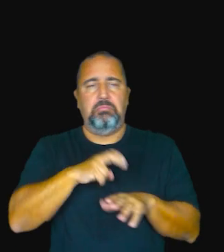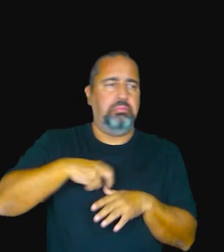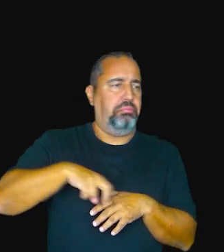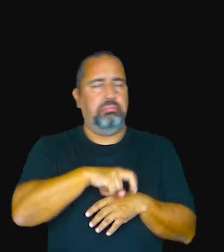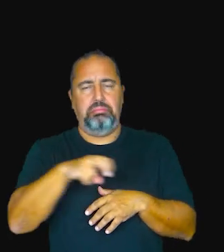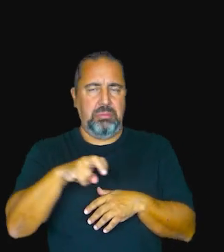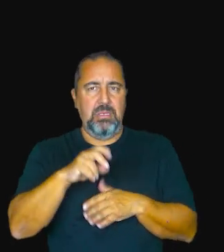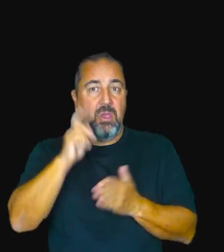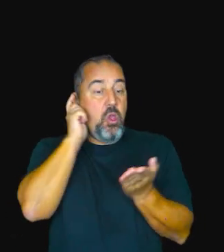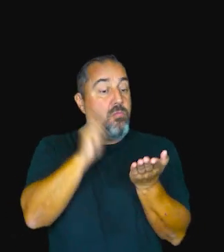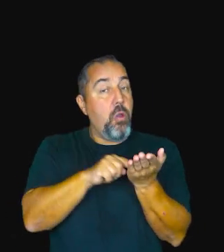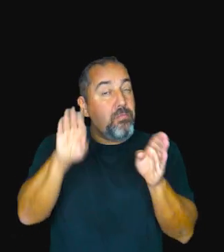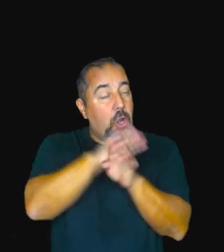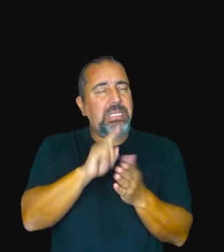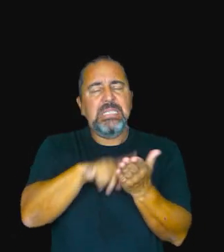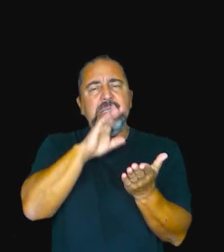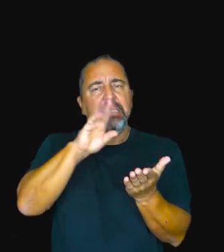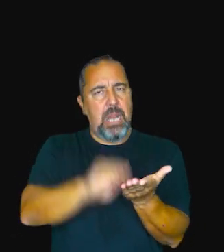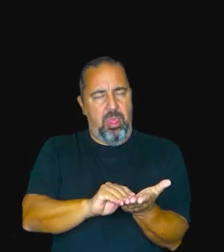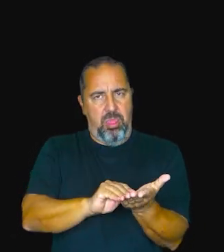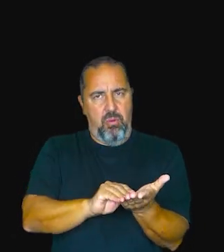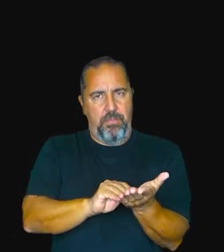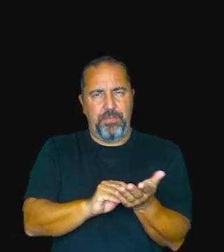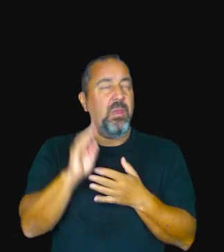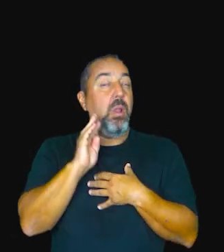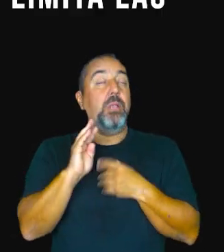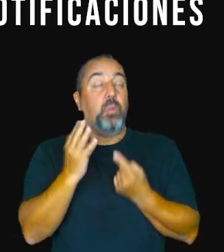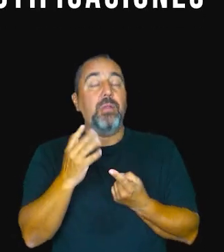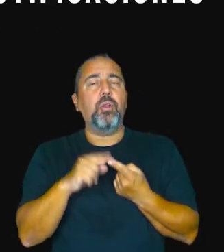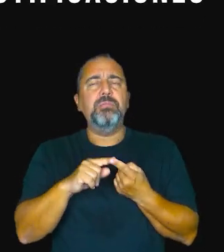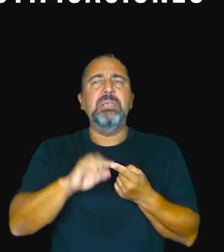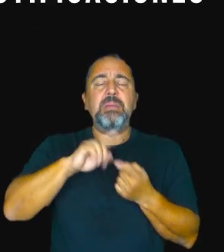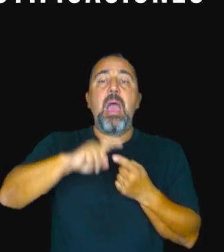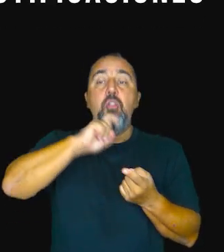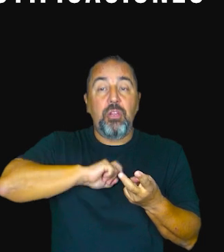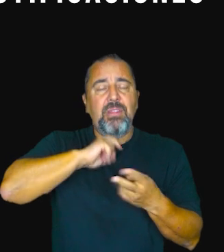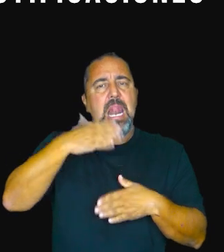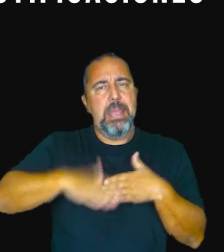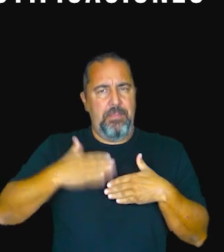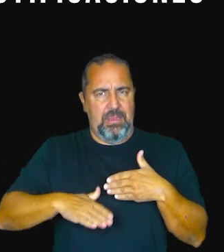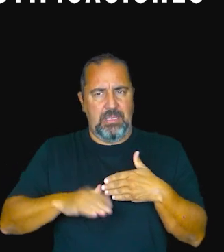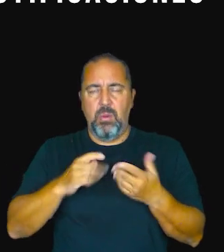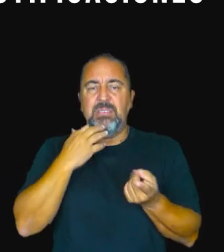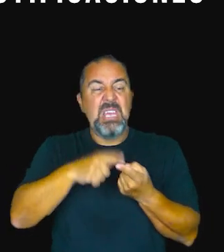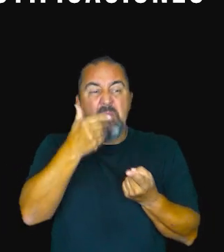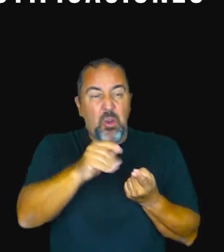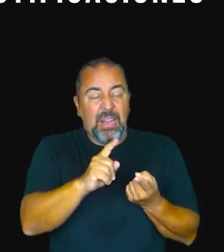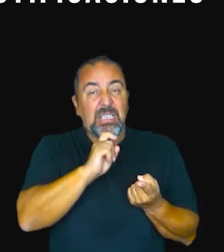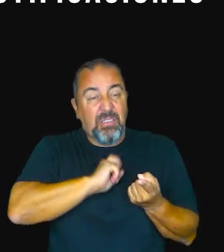Isilarazi telefonoa gauean. 4. Jakinarazpenak mugatu itzazu. Garrantzitsuak ez direnak desaktibatu